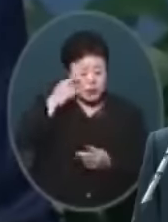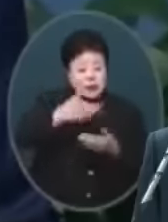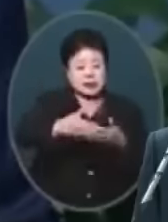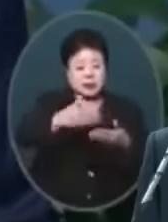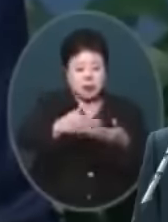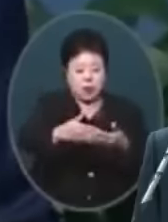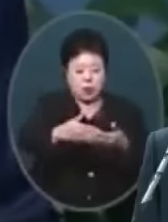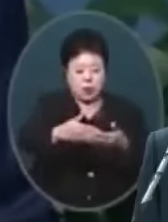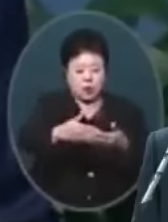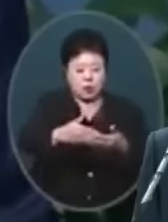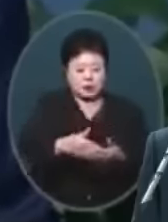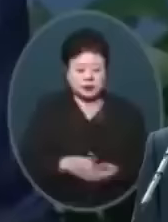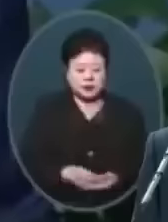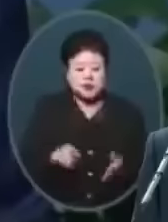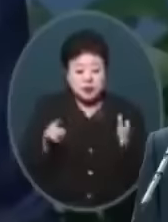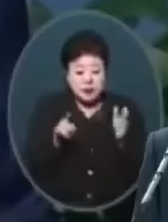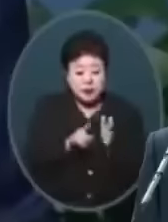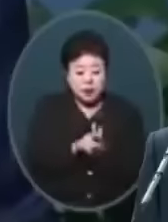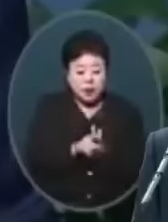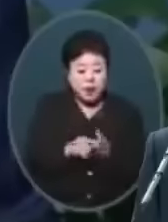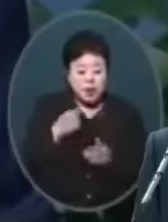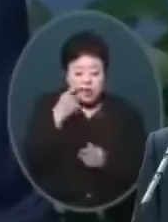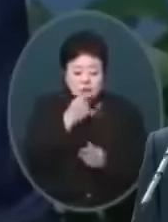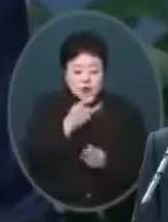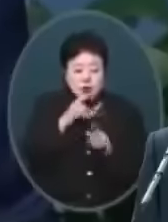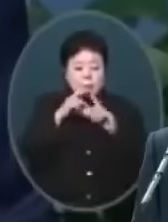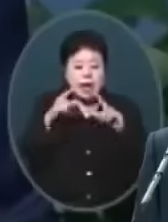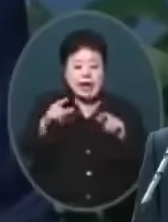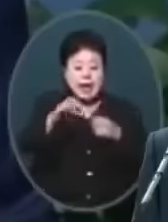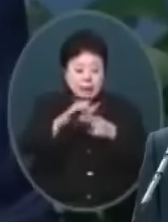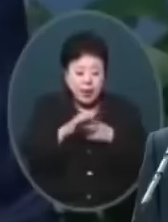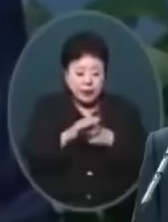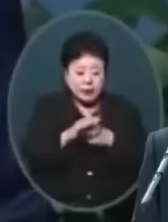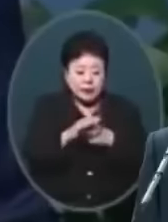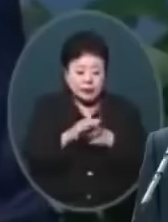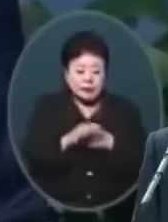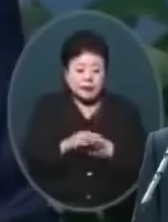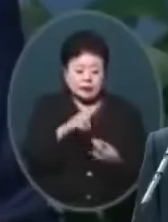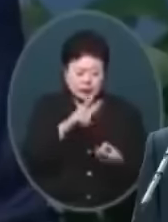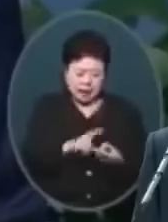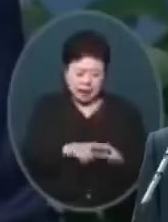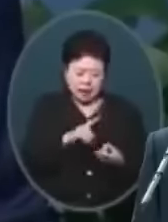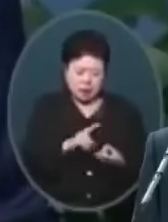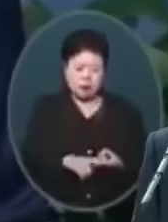그려보고 그것을 믿고 입술로 늘 말하면 여러분